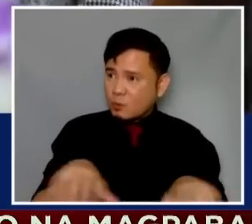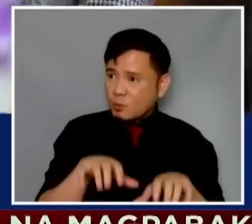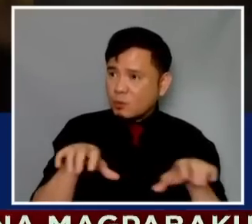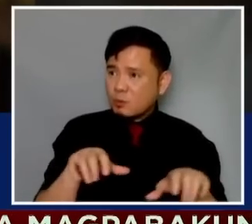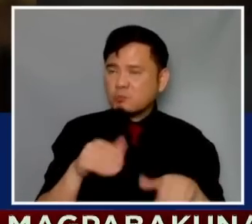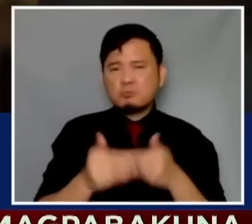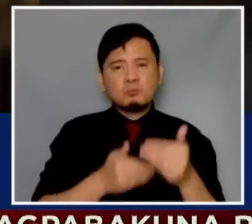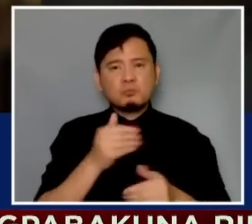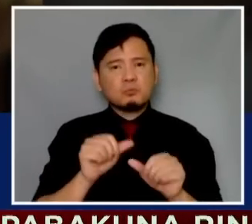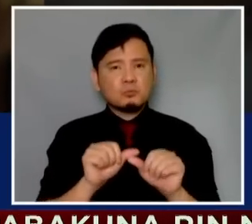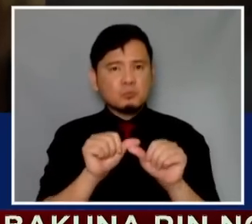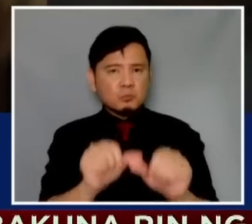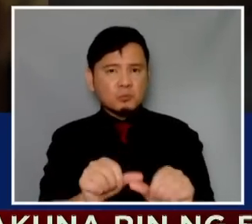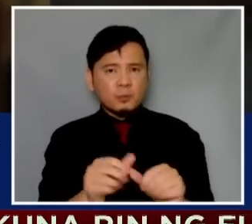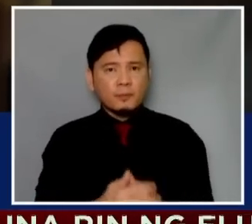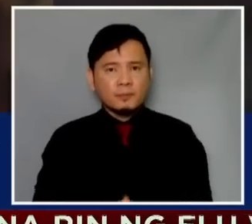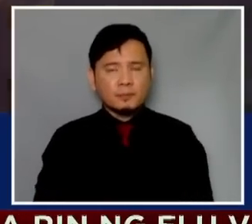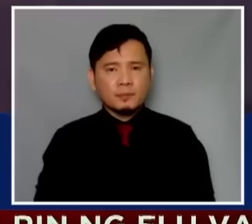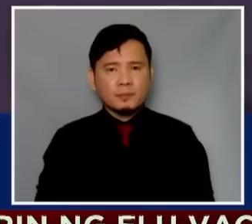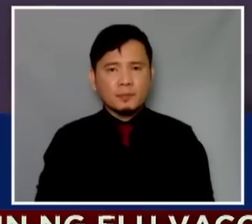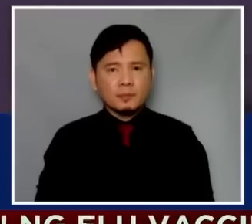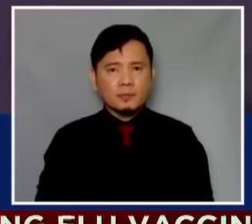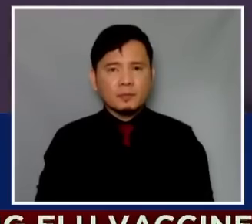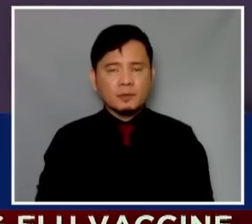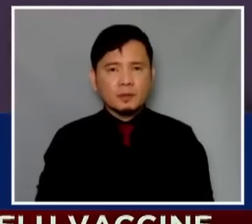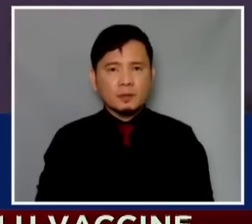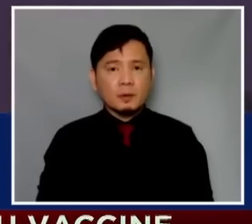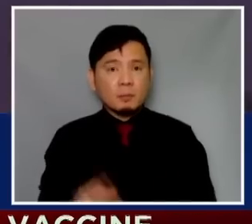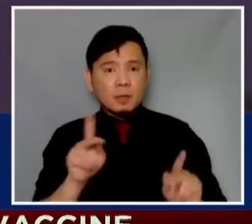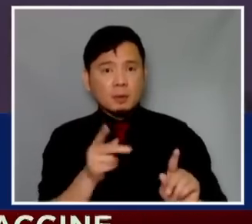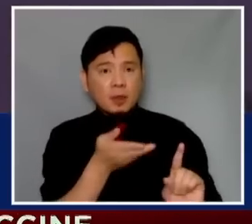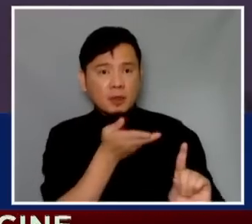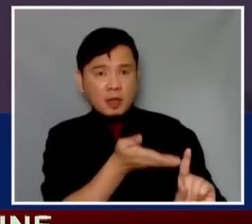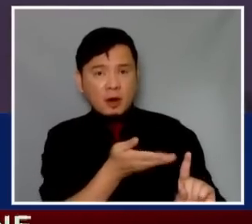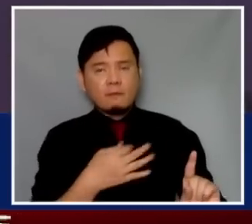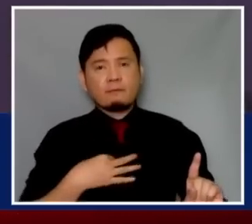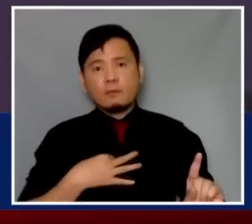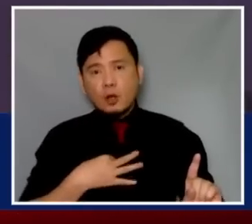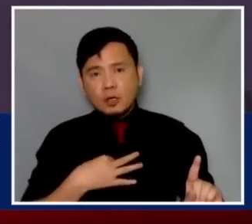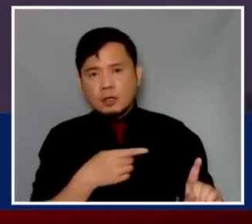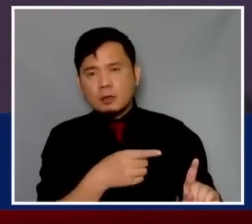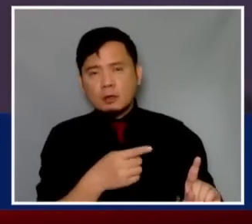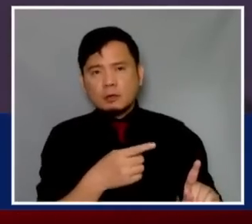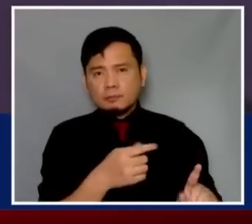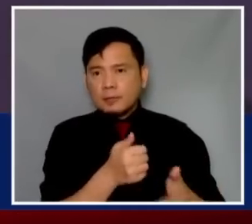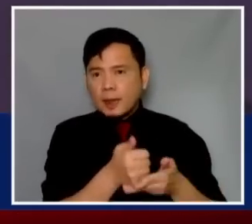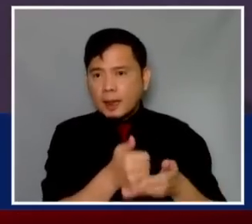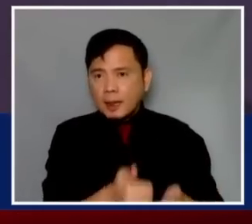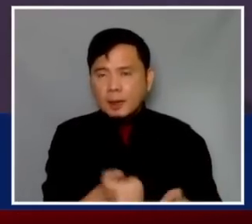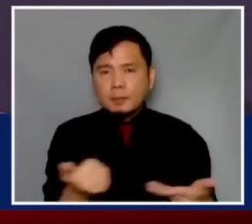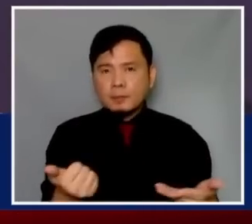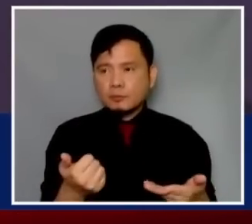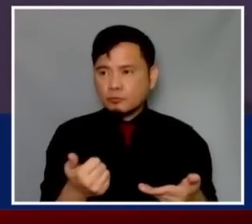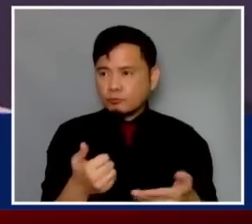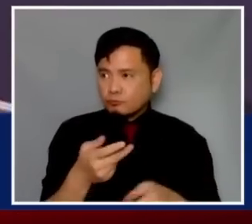lang sa mga kasamahan natin doon, lalo yung volunteers kasi sila yung nag-apologize, absolutely no